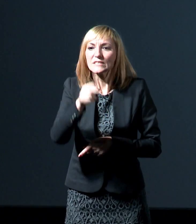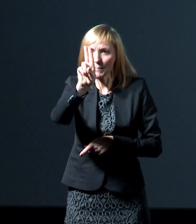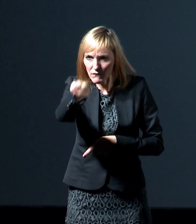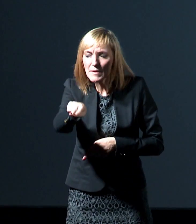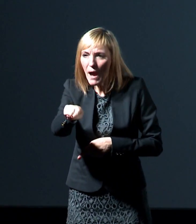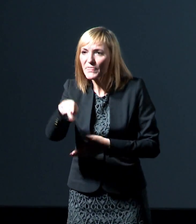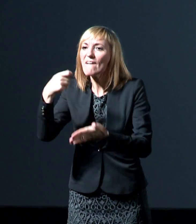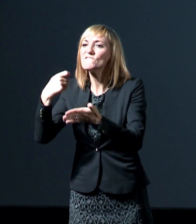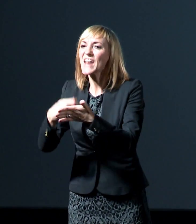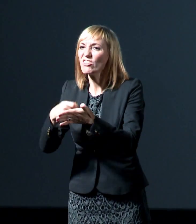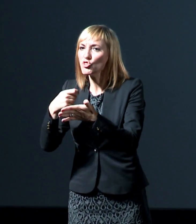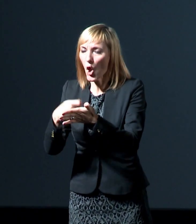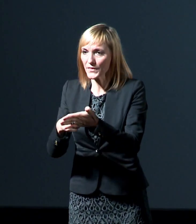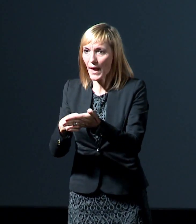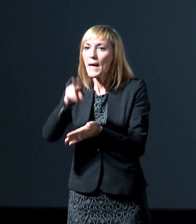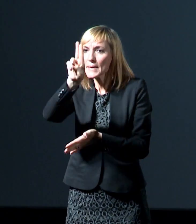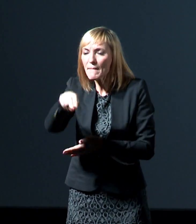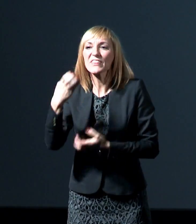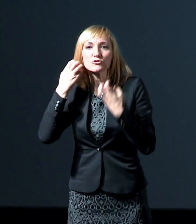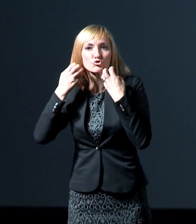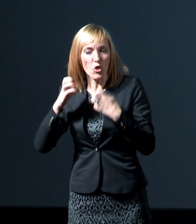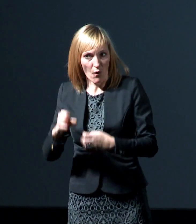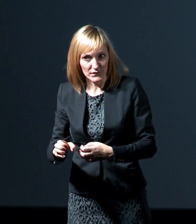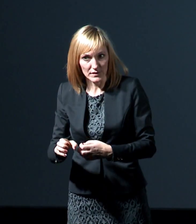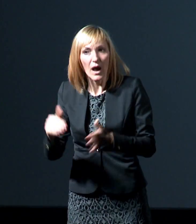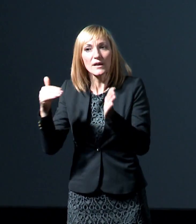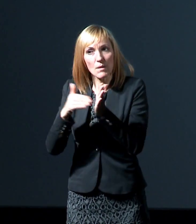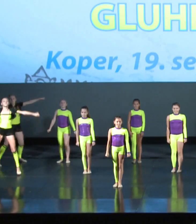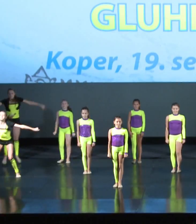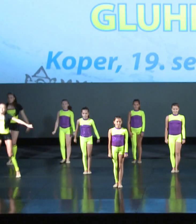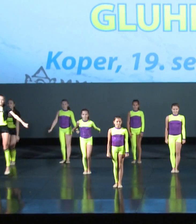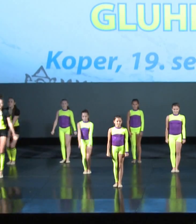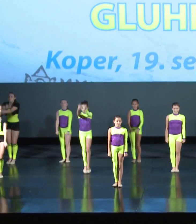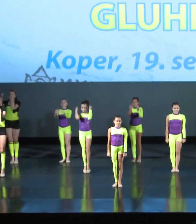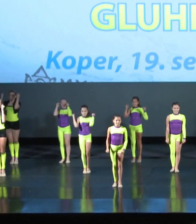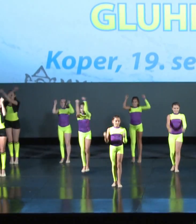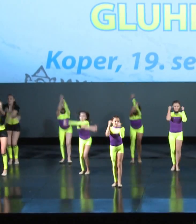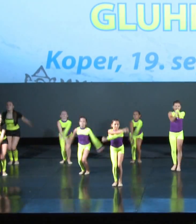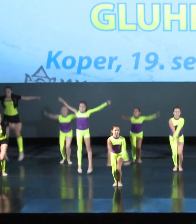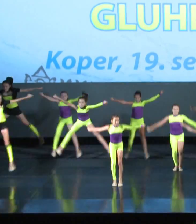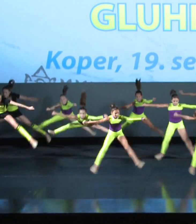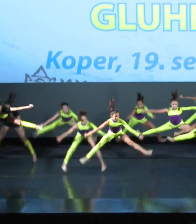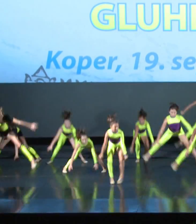Neke vrednote oziroma neko zgodovino, ki jo je treba častiti.